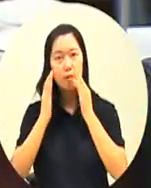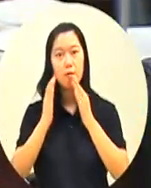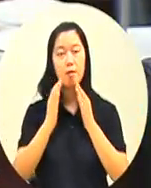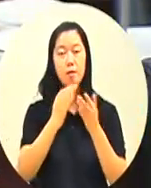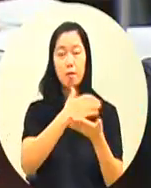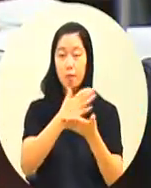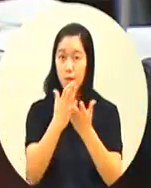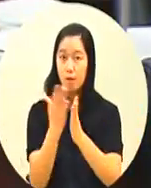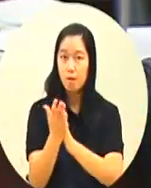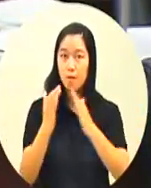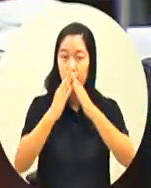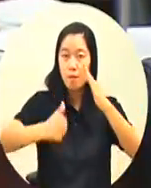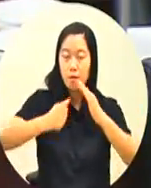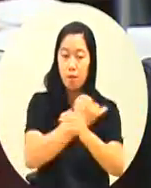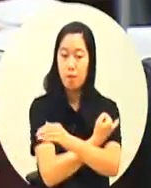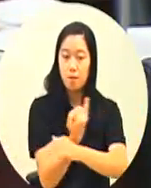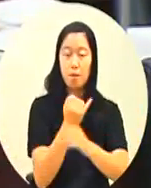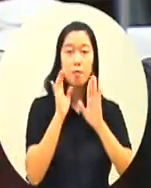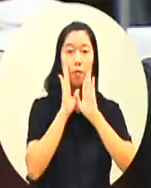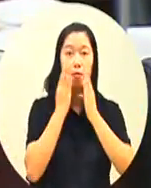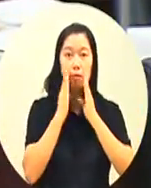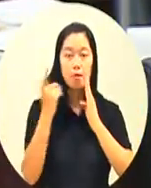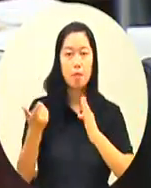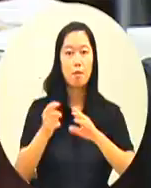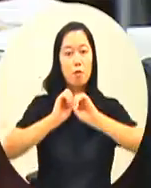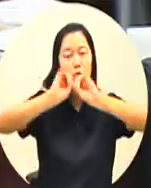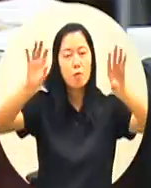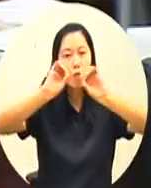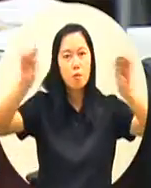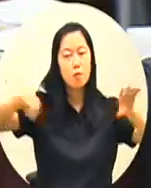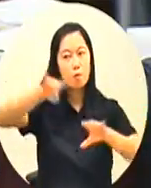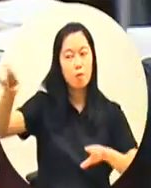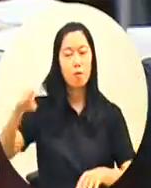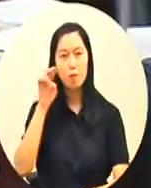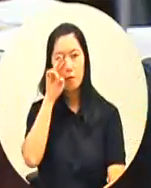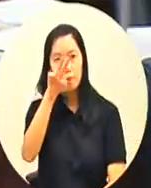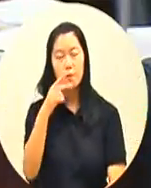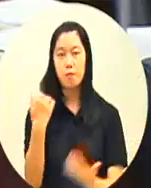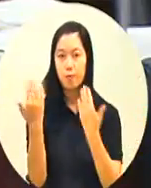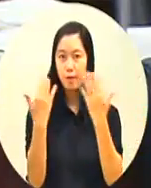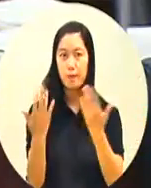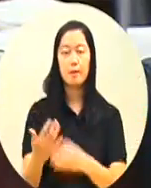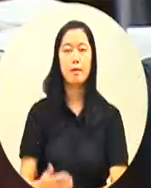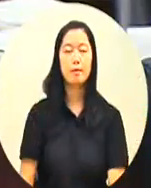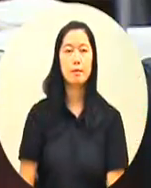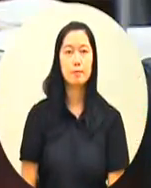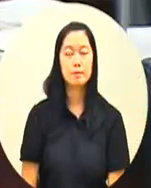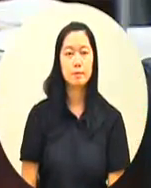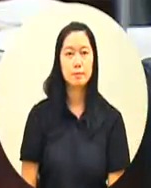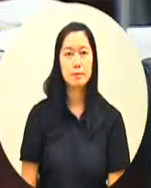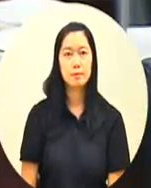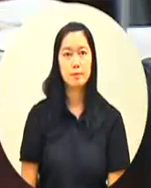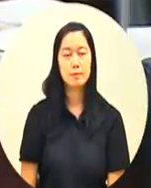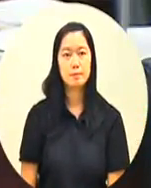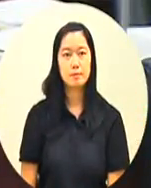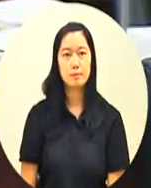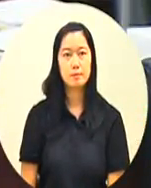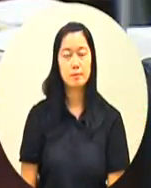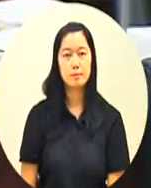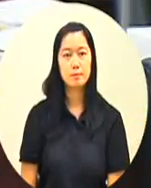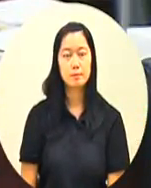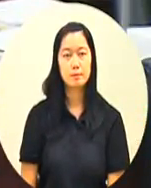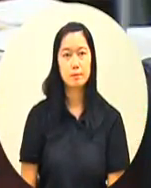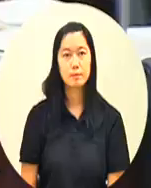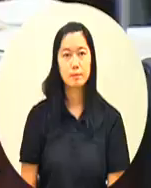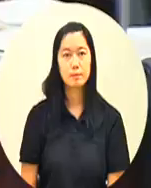或者是市长的脸书等等的，其实要用更多的、更多元 的通路来让大家知道这件事情，